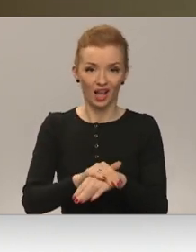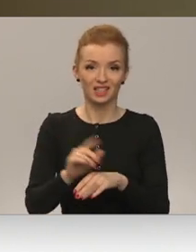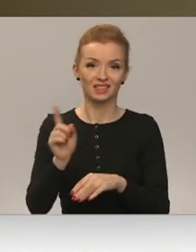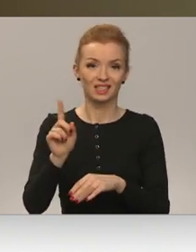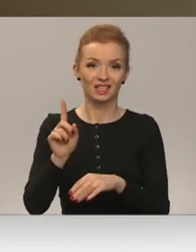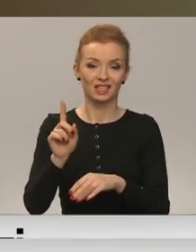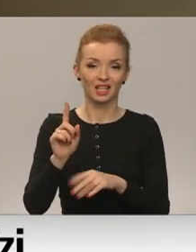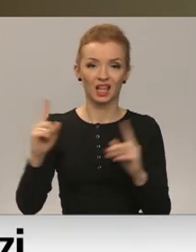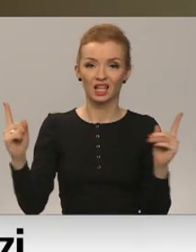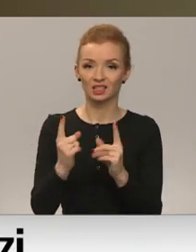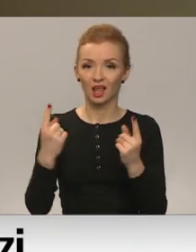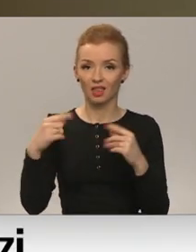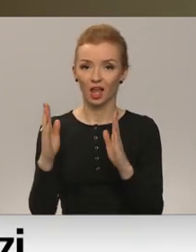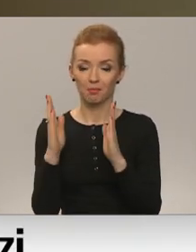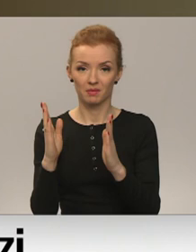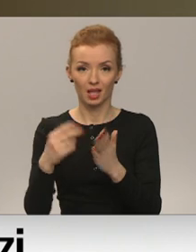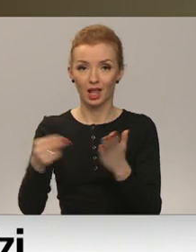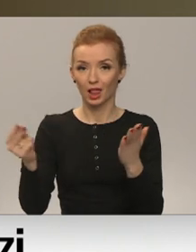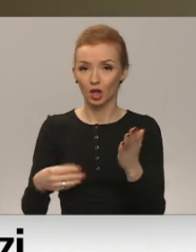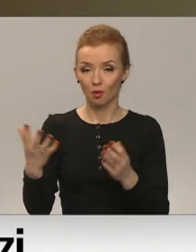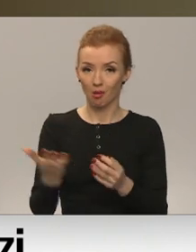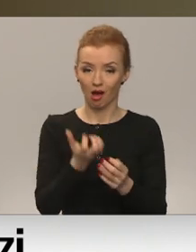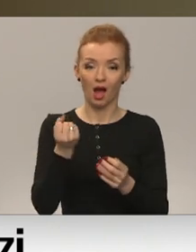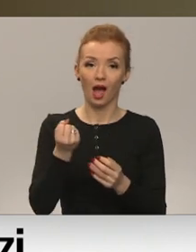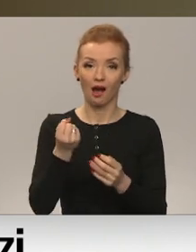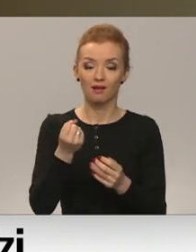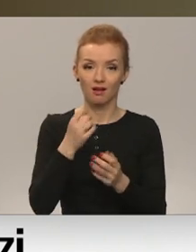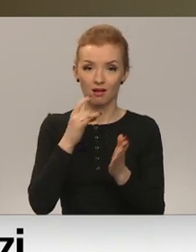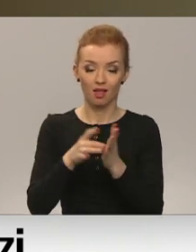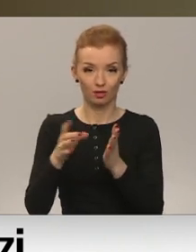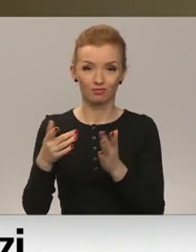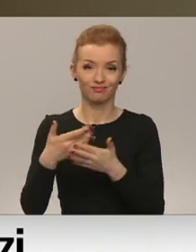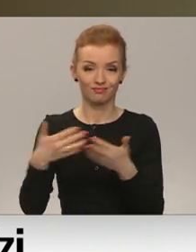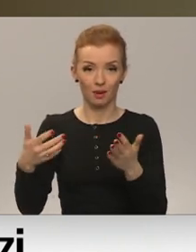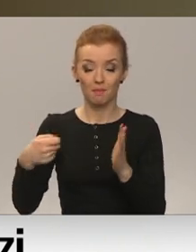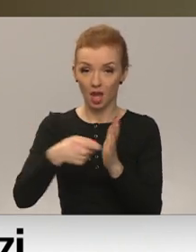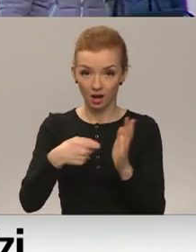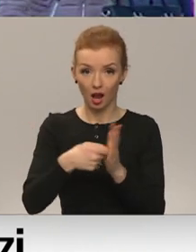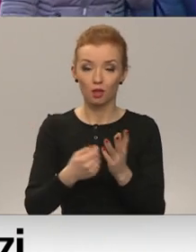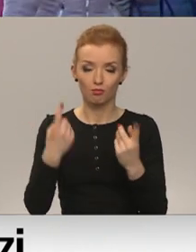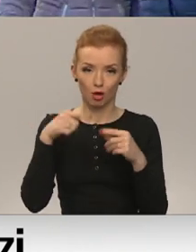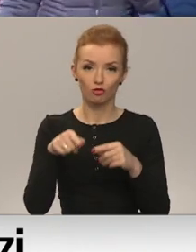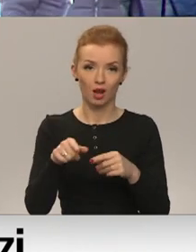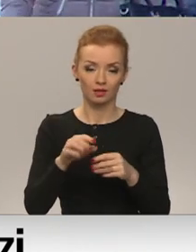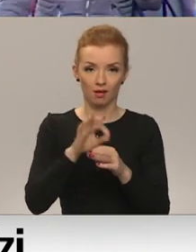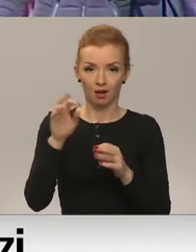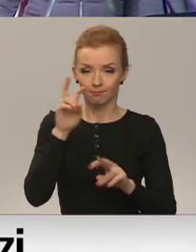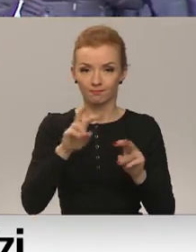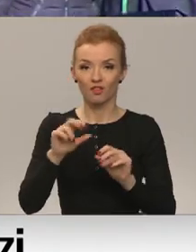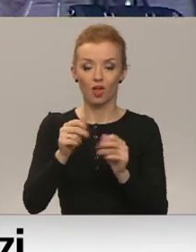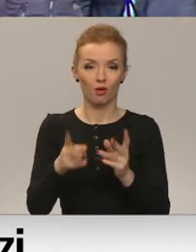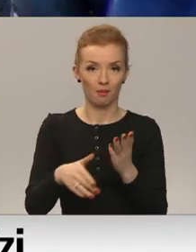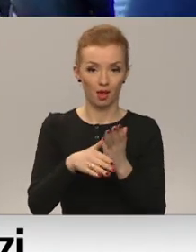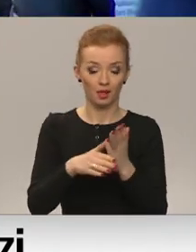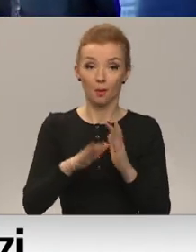ir īstermiņa līgumi saistībā ar energoresursu piegādi, visi ir pārdomu brīžos. Šobrīd galvenais satraukums ir